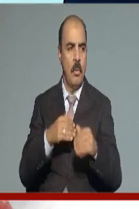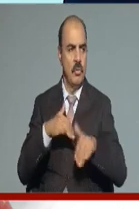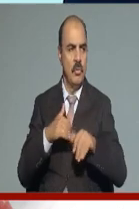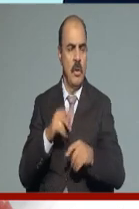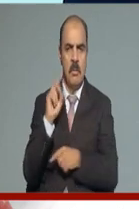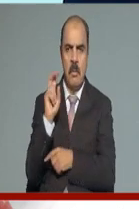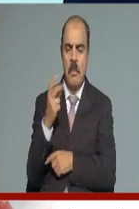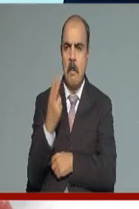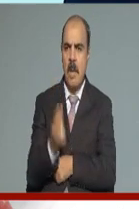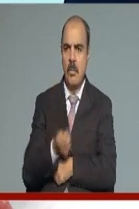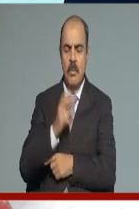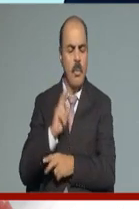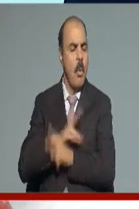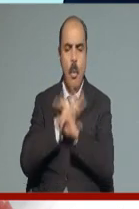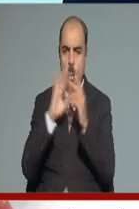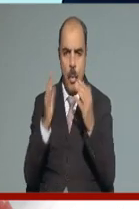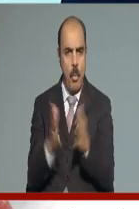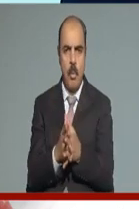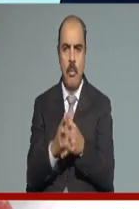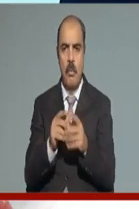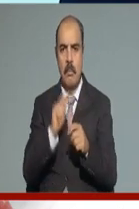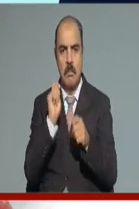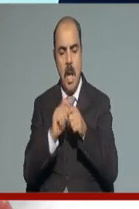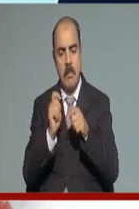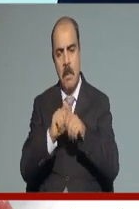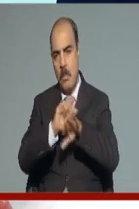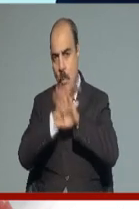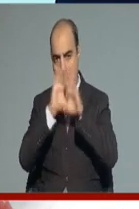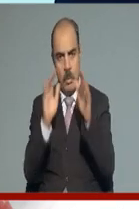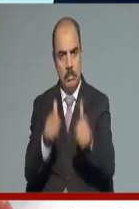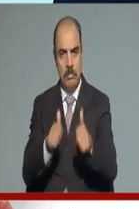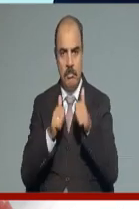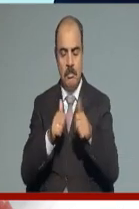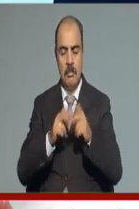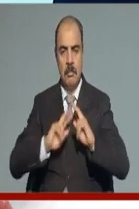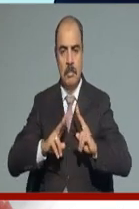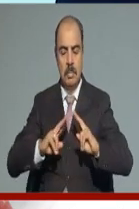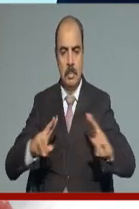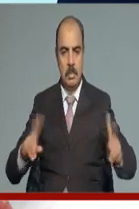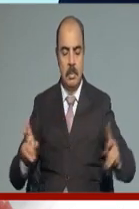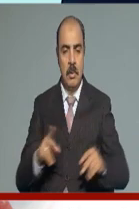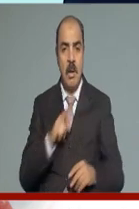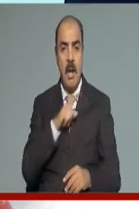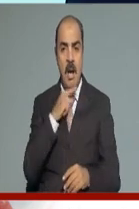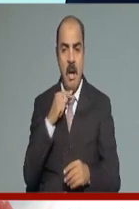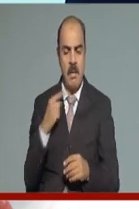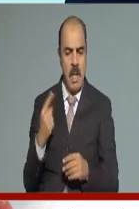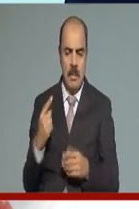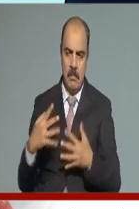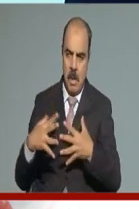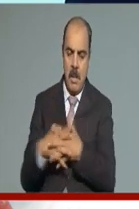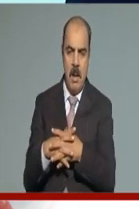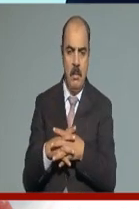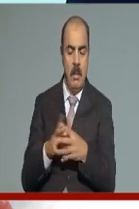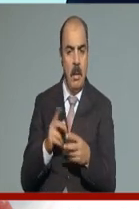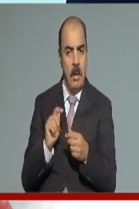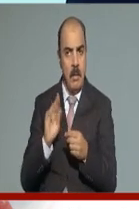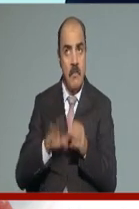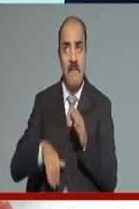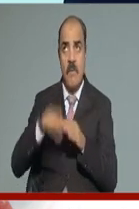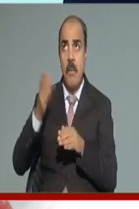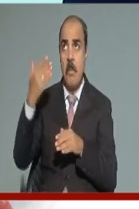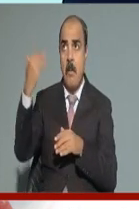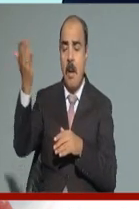خطه الدوله هي خطه الاصلاحات الهيكليه بتركز على مشاركه اكثر من القطاع الخاص سواء القطاع الخاص ده محلي او اجنبي